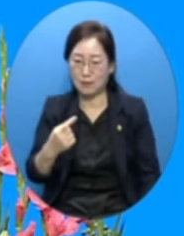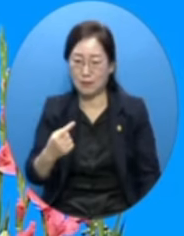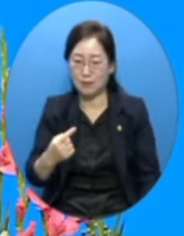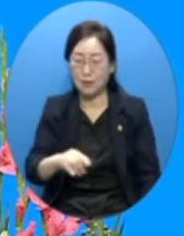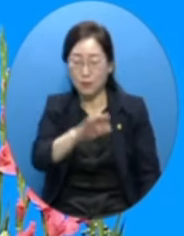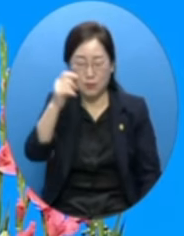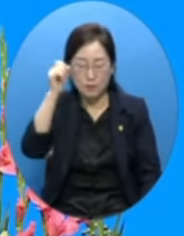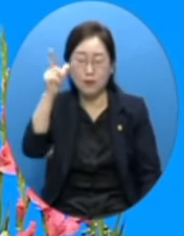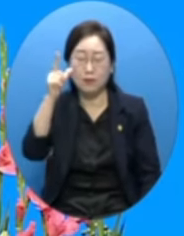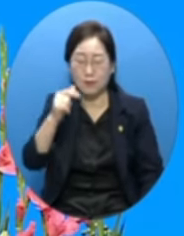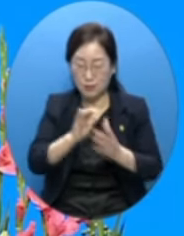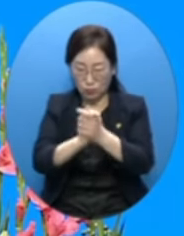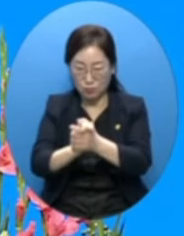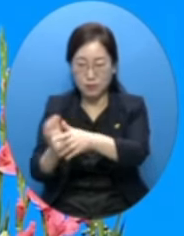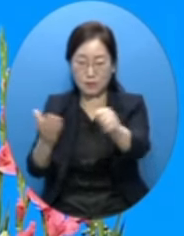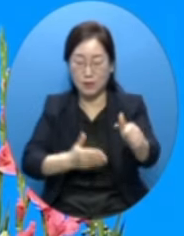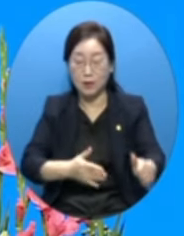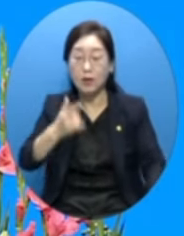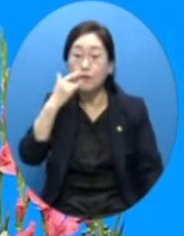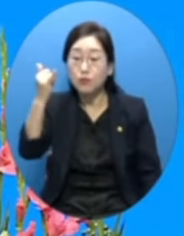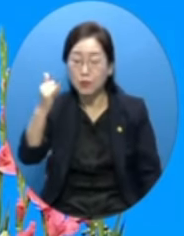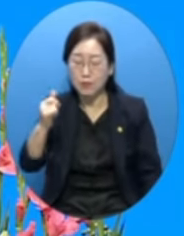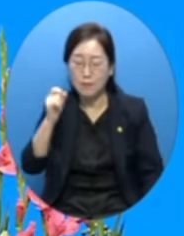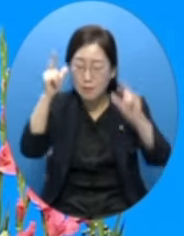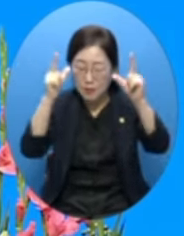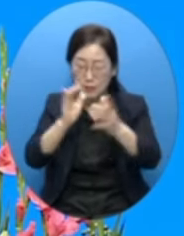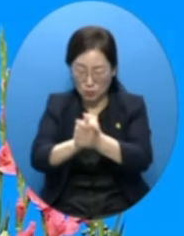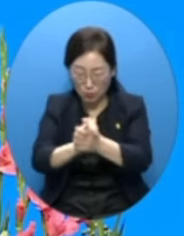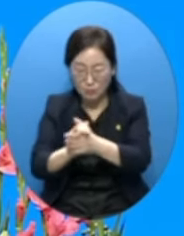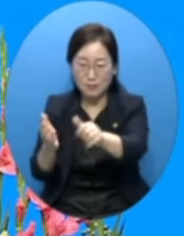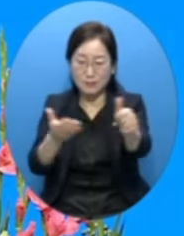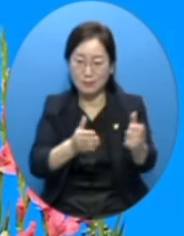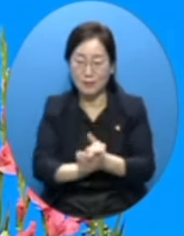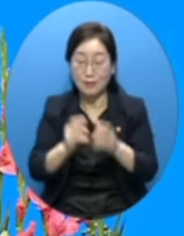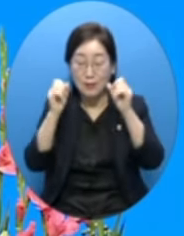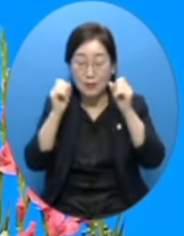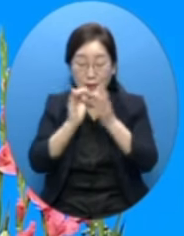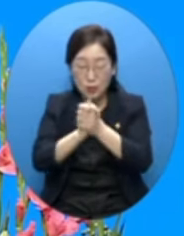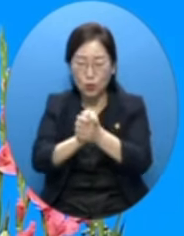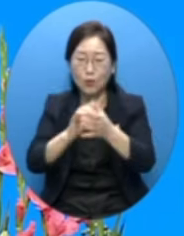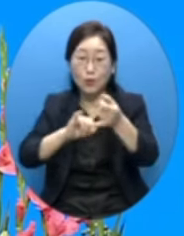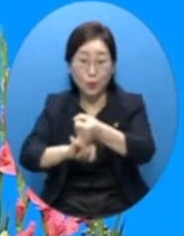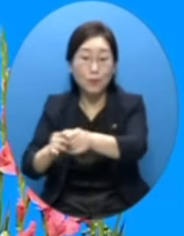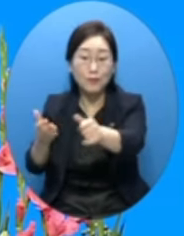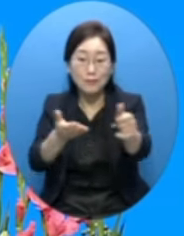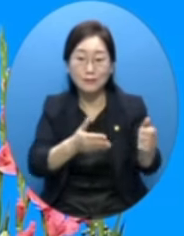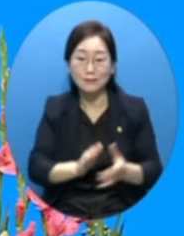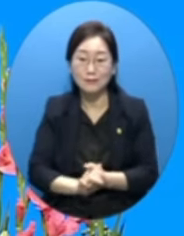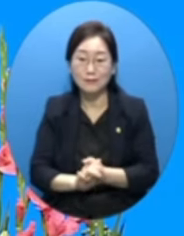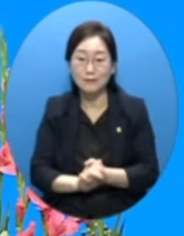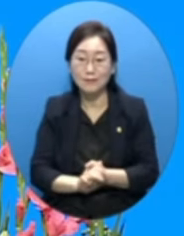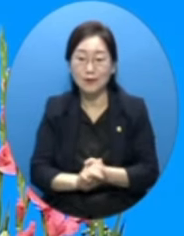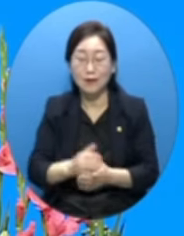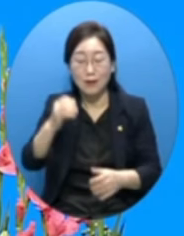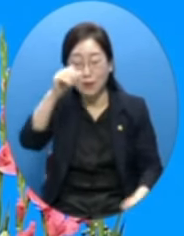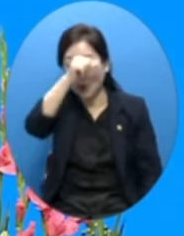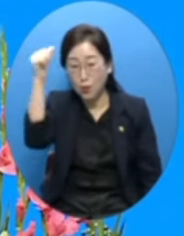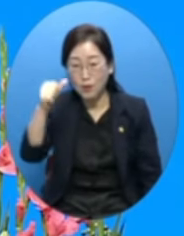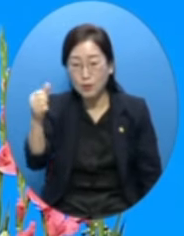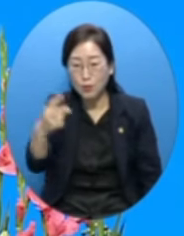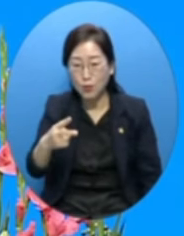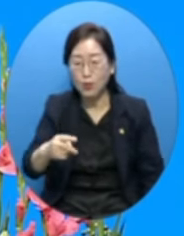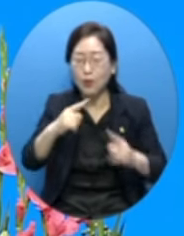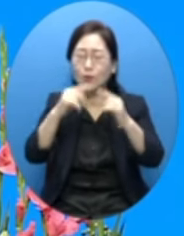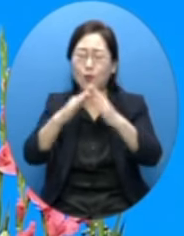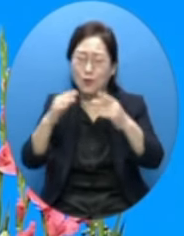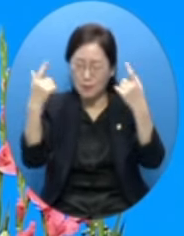깨어 기도해야 됩니다. 특별히 부모들이 깨어 기도해야 됩니다. 기도하는 여러분 모두가 되길 바랍니다. 교회 장로님들은 교회에선 날마다